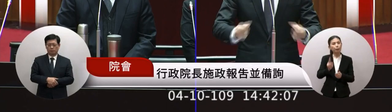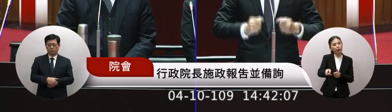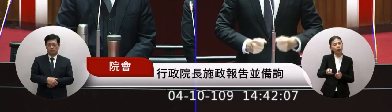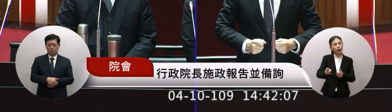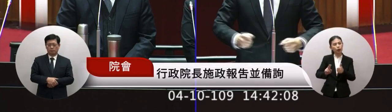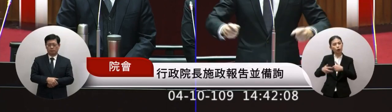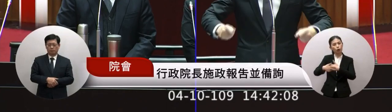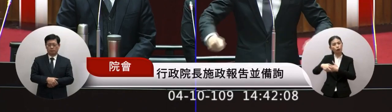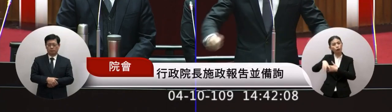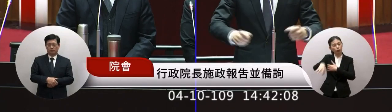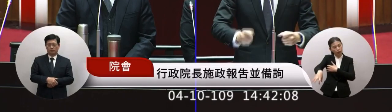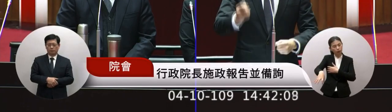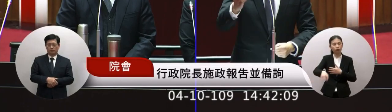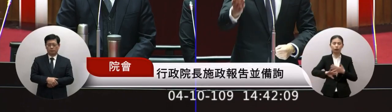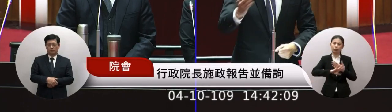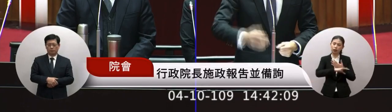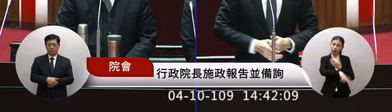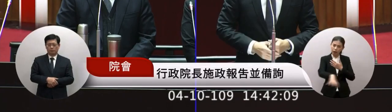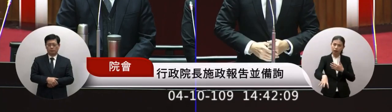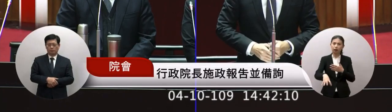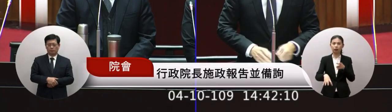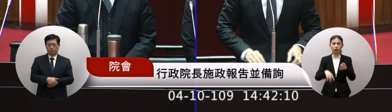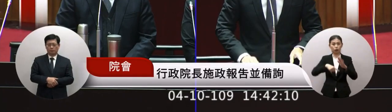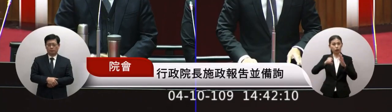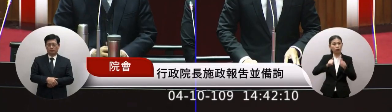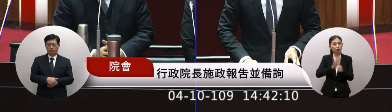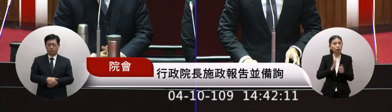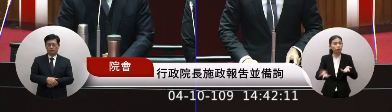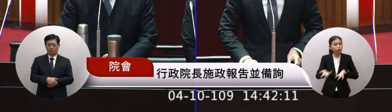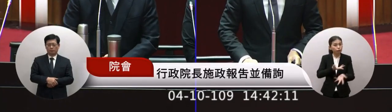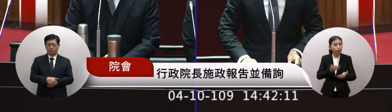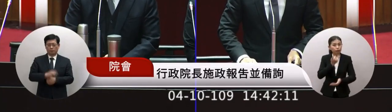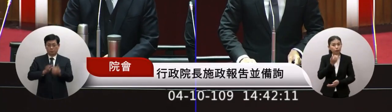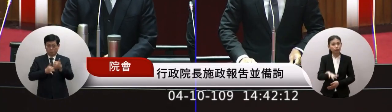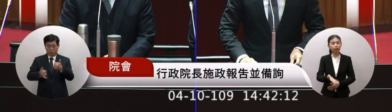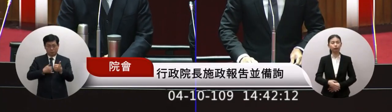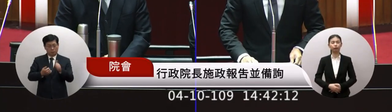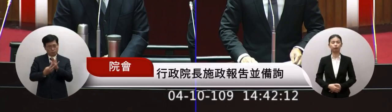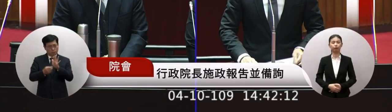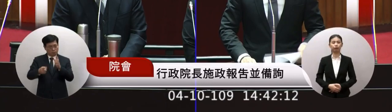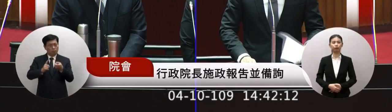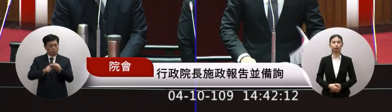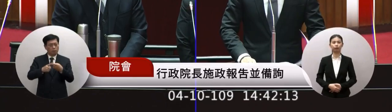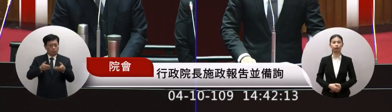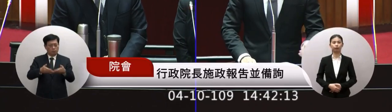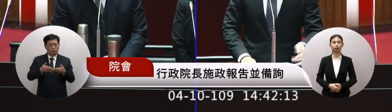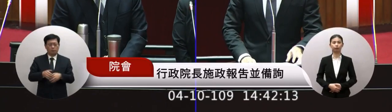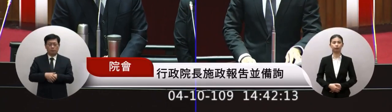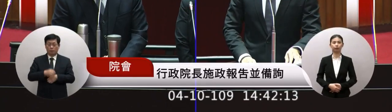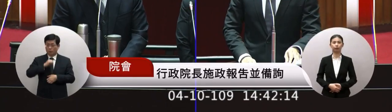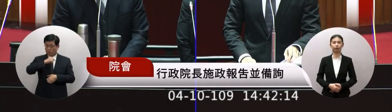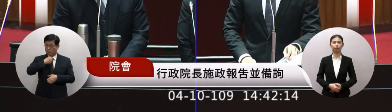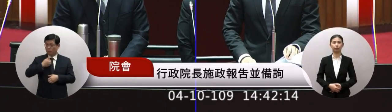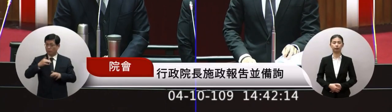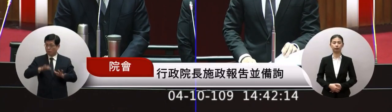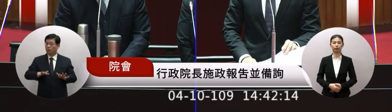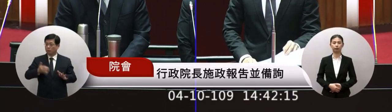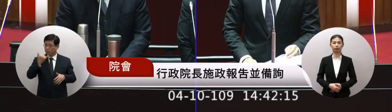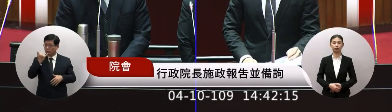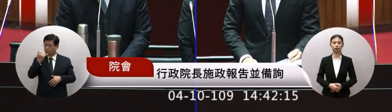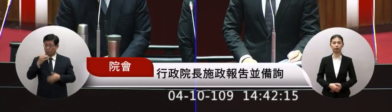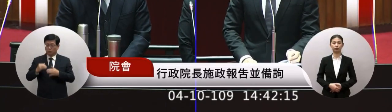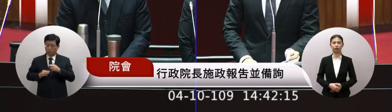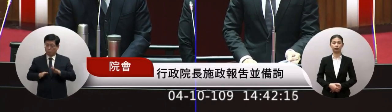是这个跨部门的这种协调，是不是院长会当来斗三工？ 委员讲这点非常重要。台湾今仔日会当行